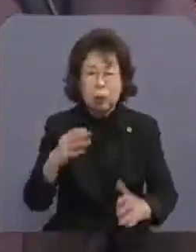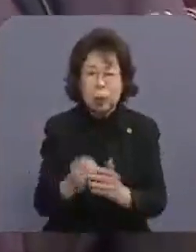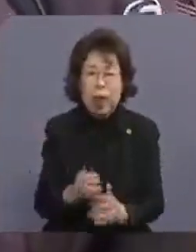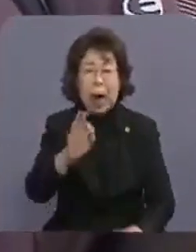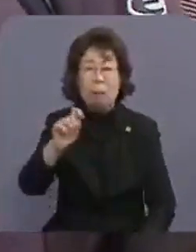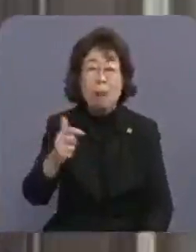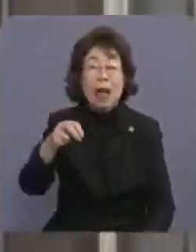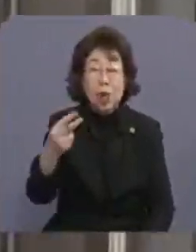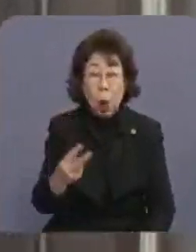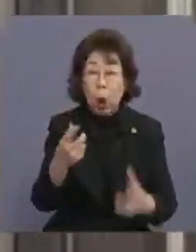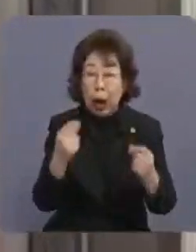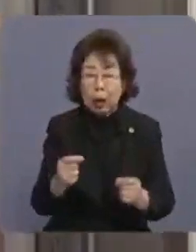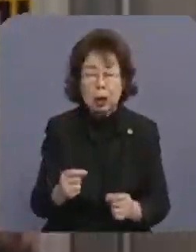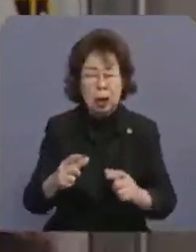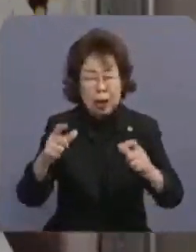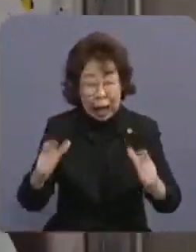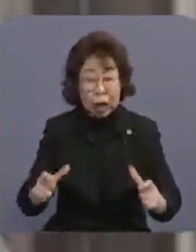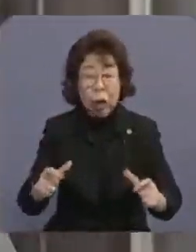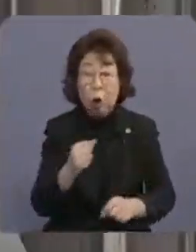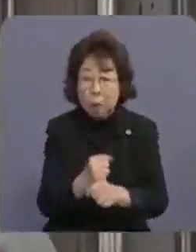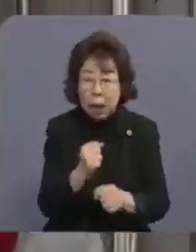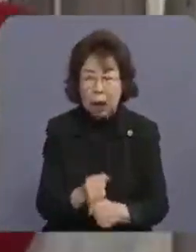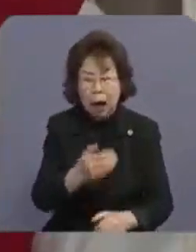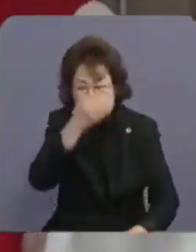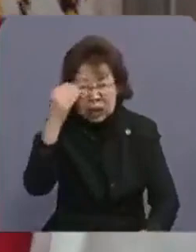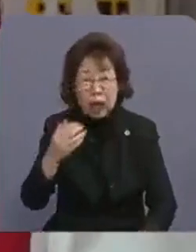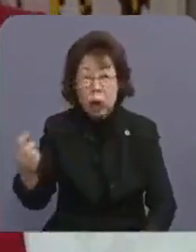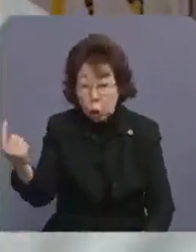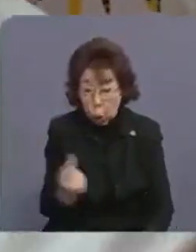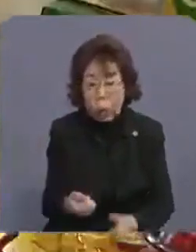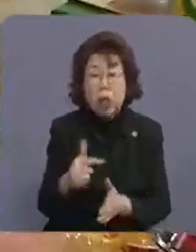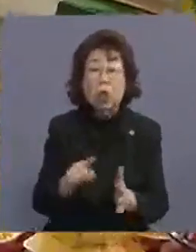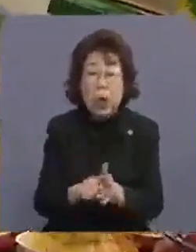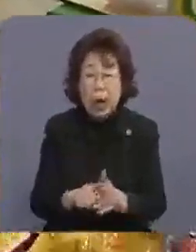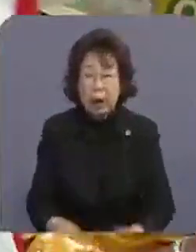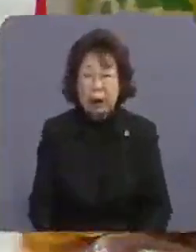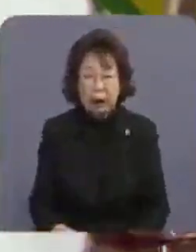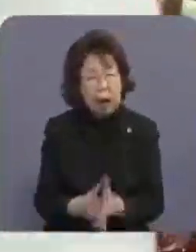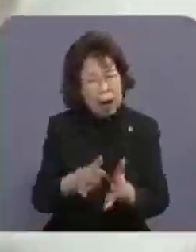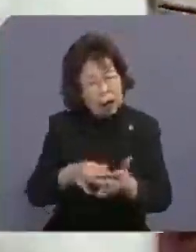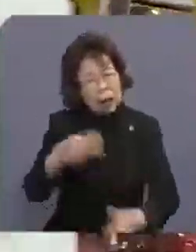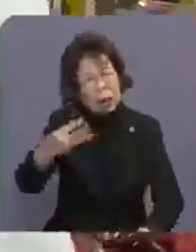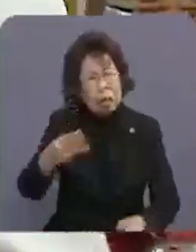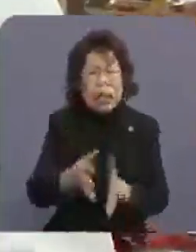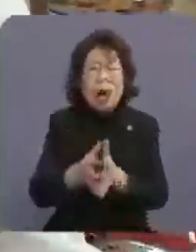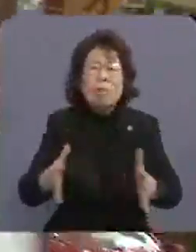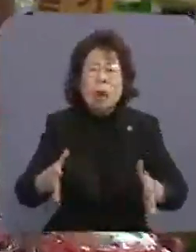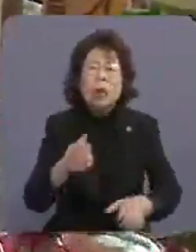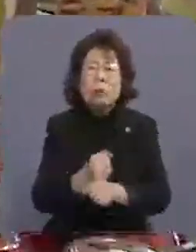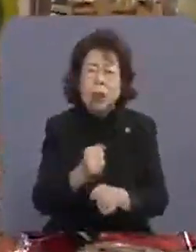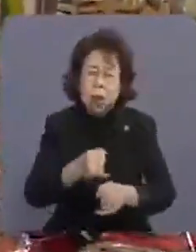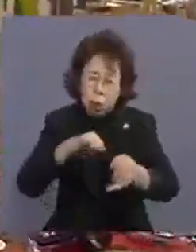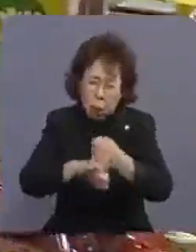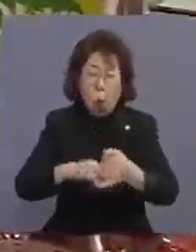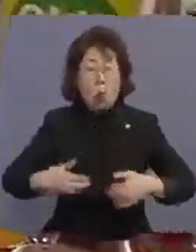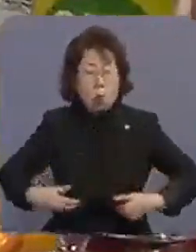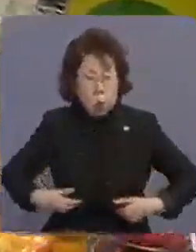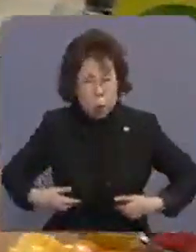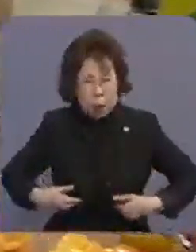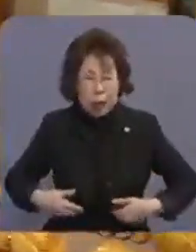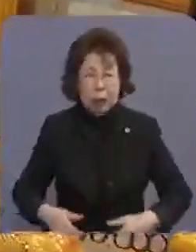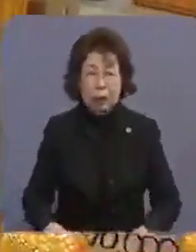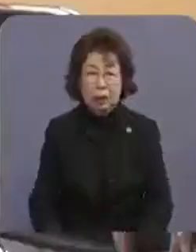아니잖아요 테크노밸리 조성과 청년 인재 유치를 위해선 3천가구 정도의 주거단지는 필요하다는